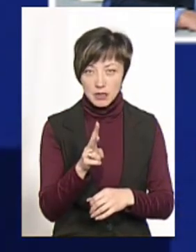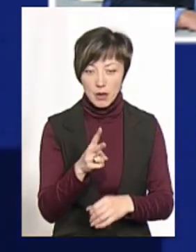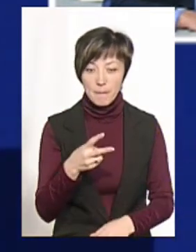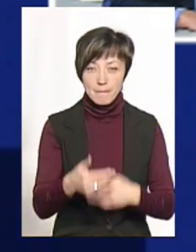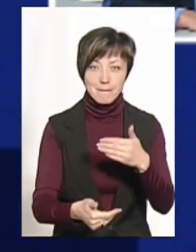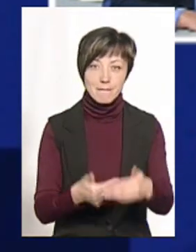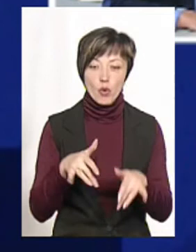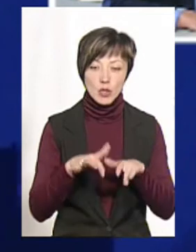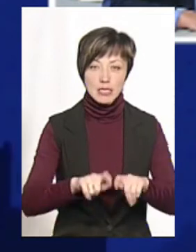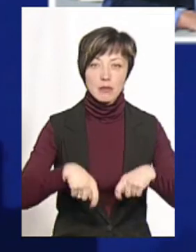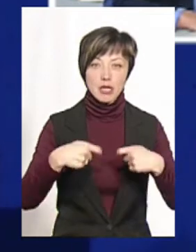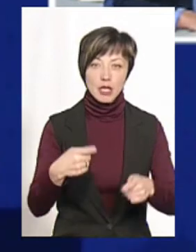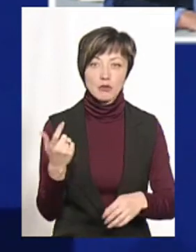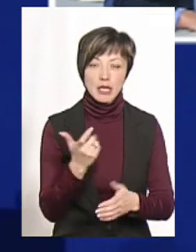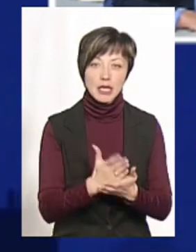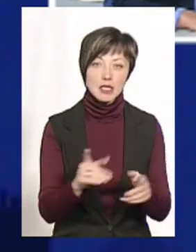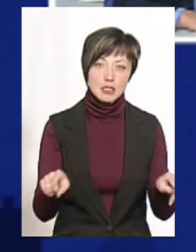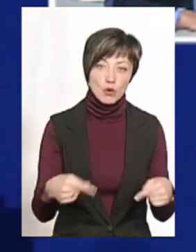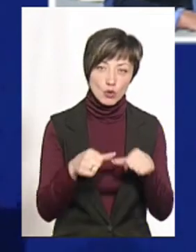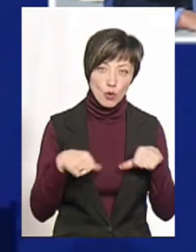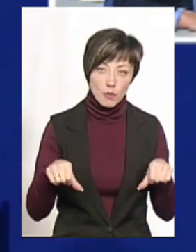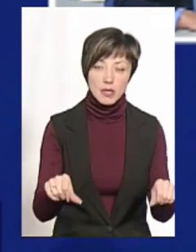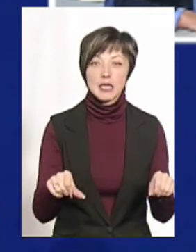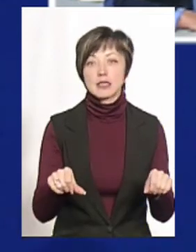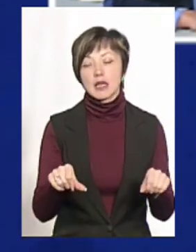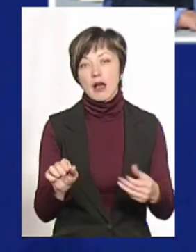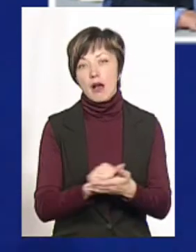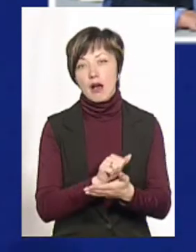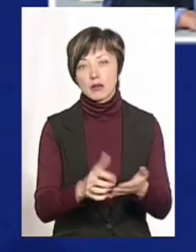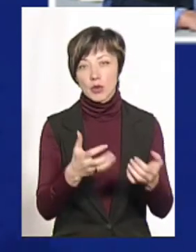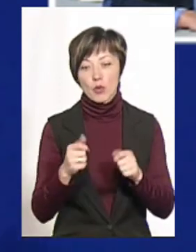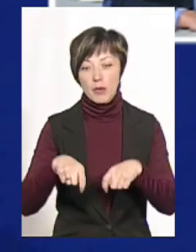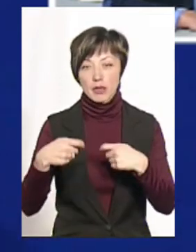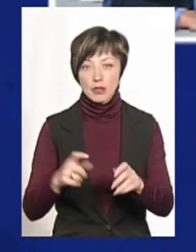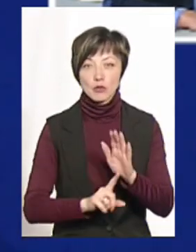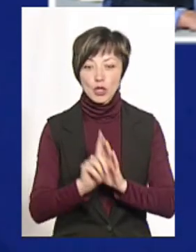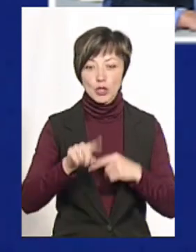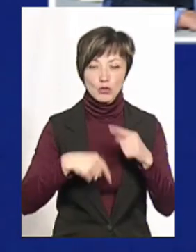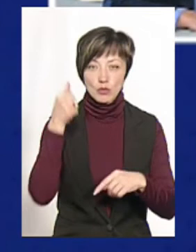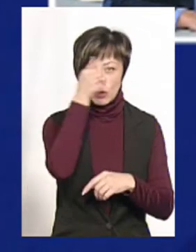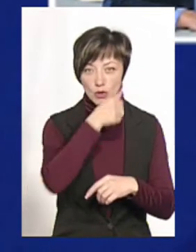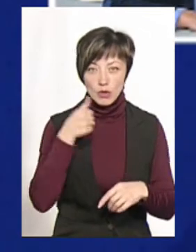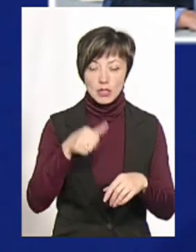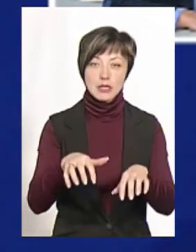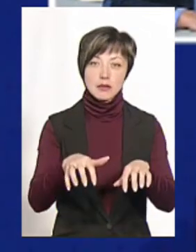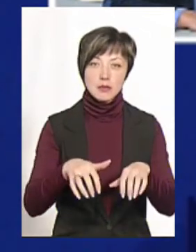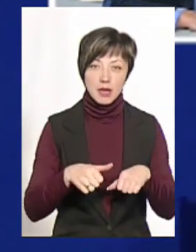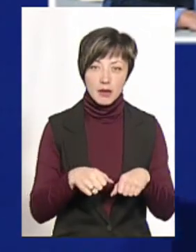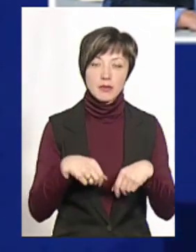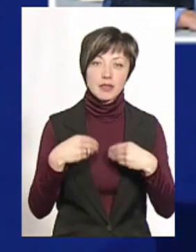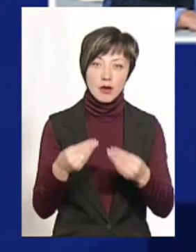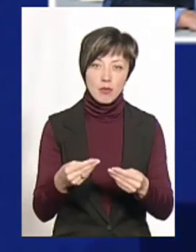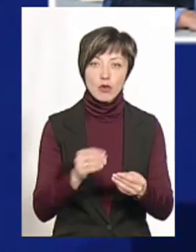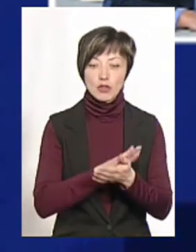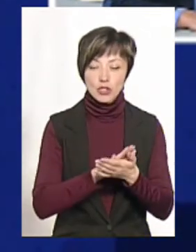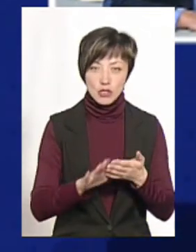йде процес передачі майна, тому що є створюється комісія, акт прийомки передачі. Я думаю, що на початку наступного року ми заберемо, дамо